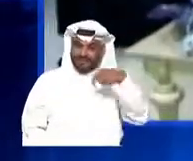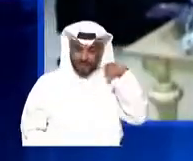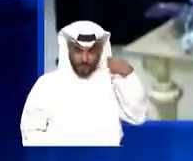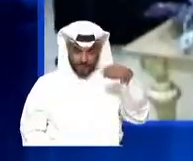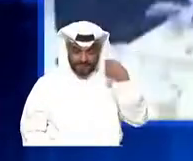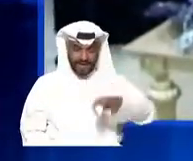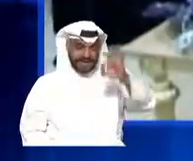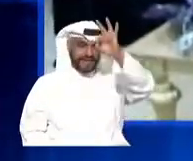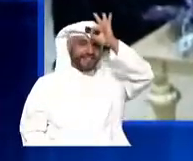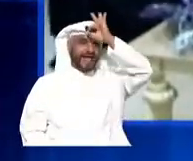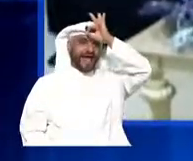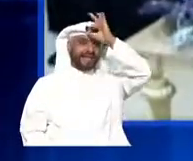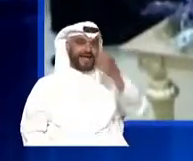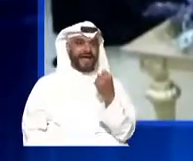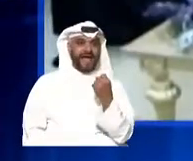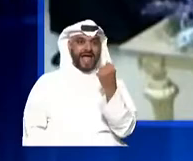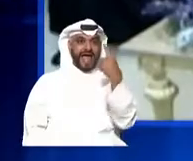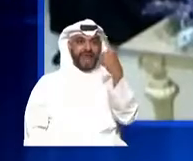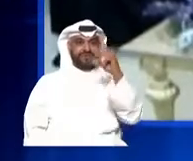الداخلية في